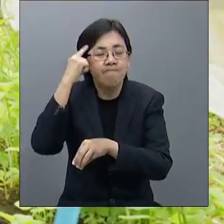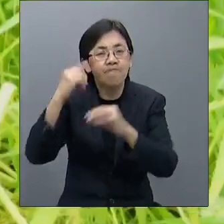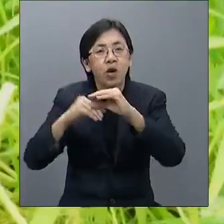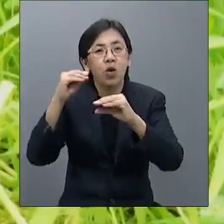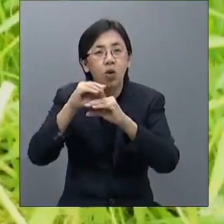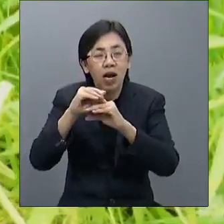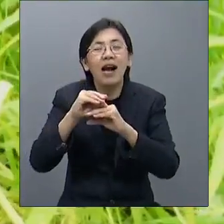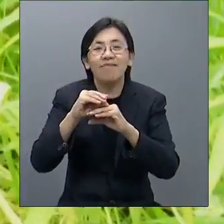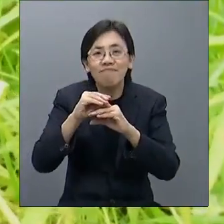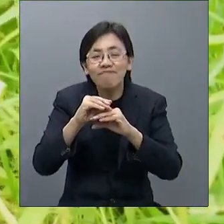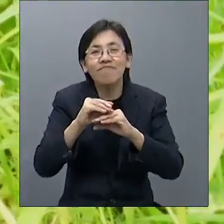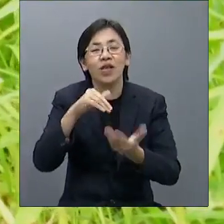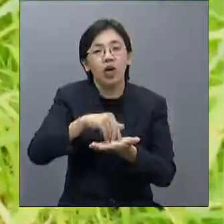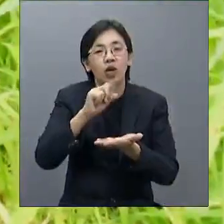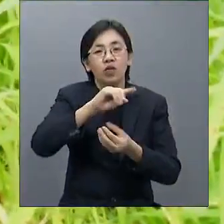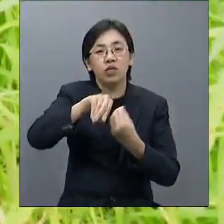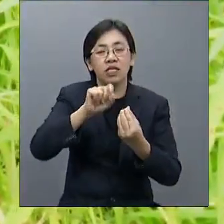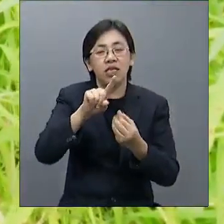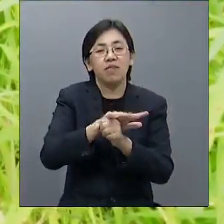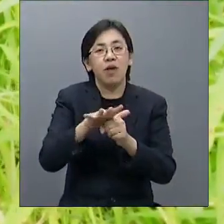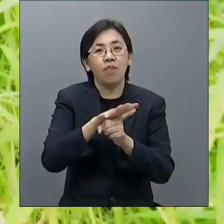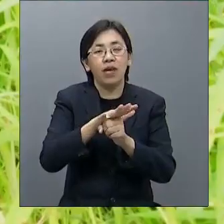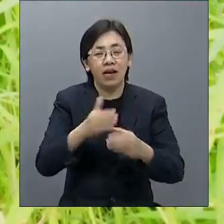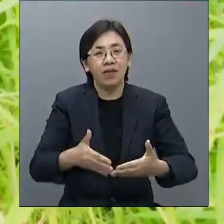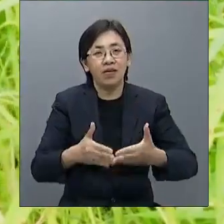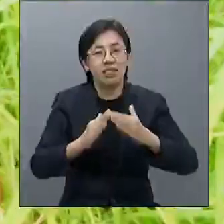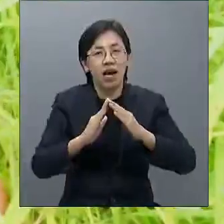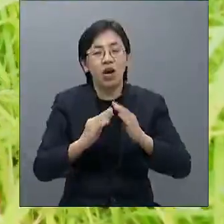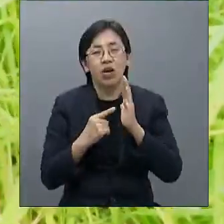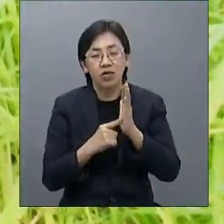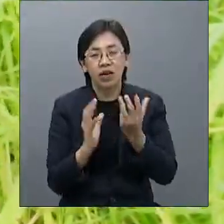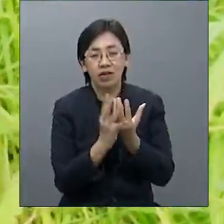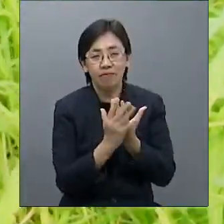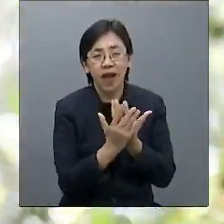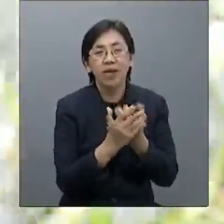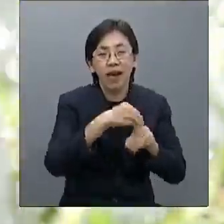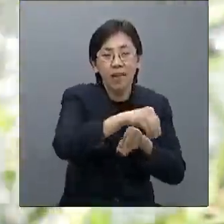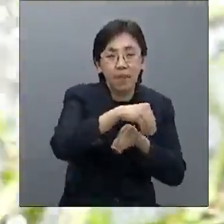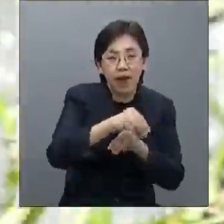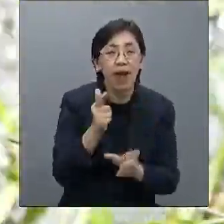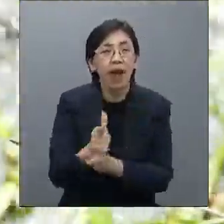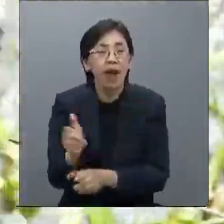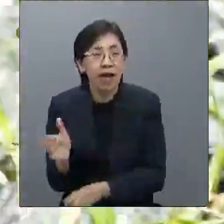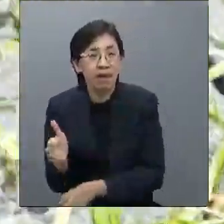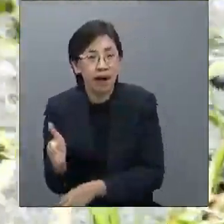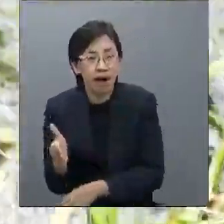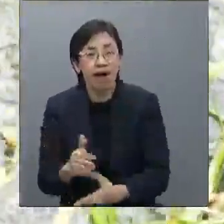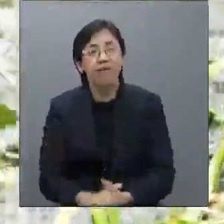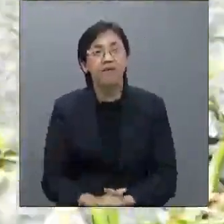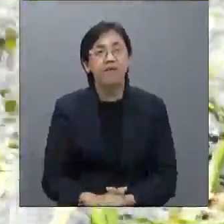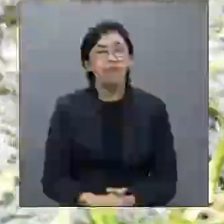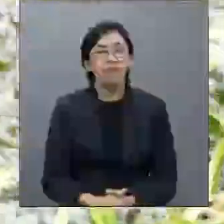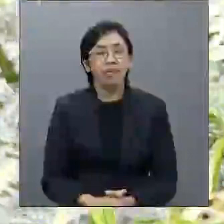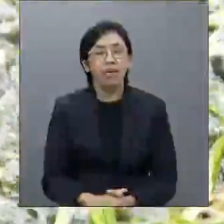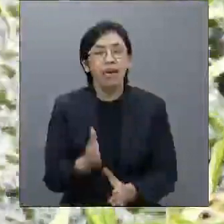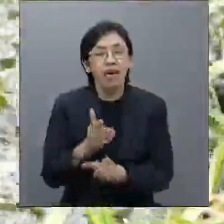การสร้างศูนย์เศรษฐกิจพอเพียงขึ้นมานะครับอย่างเช่นการปลูกผักนะครับเลี้ยงปลานะครับแล้วก็แ